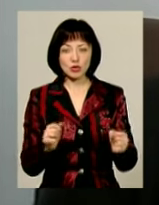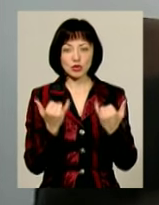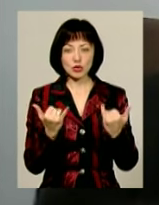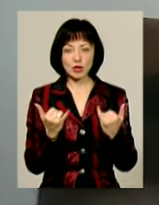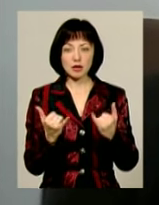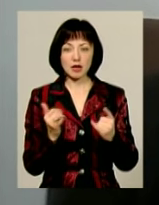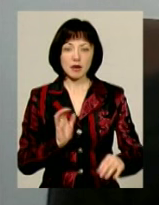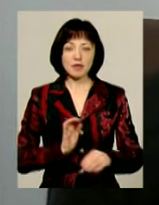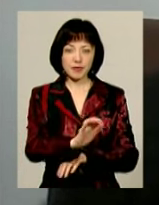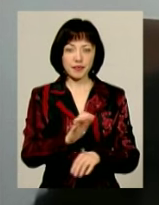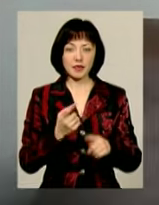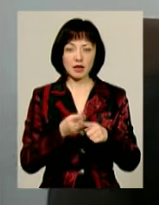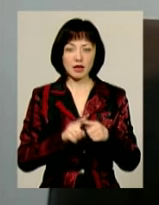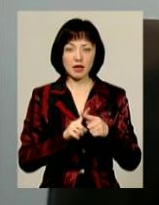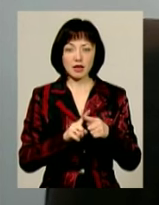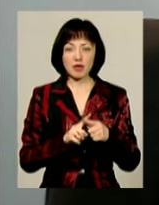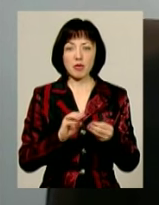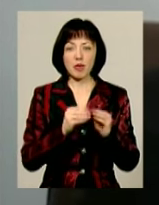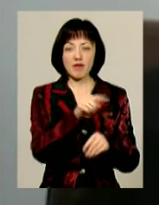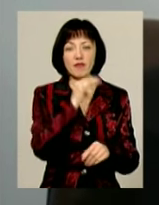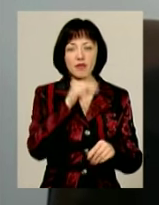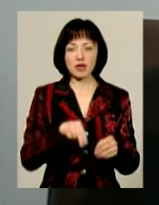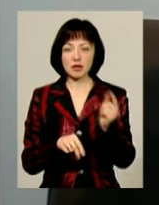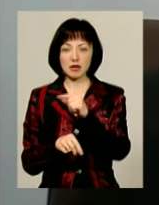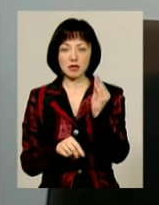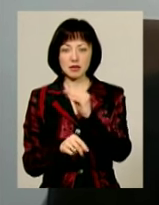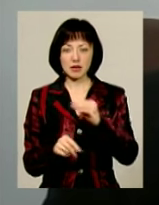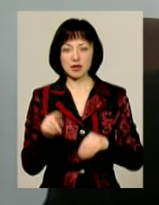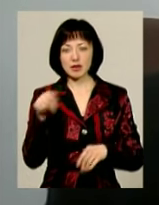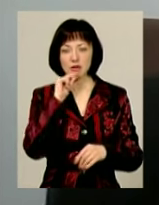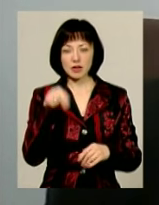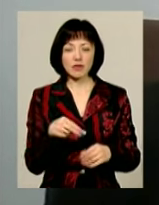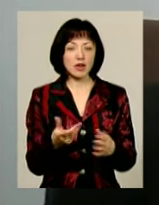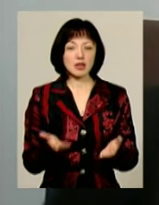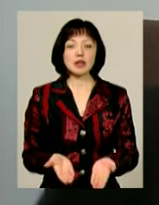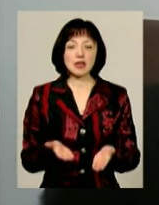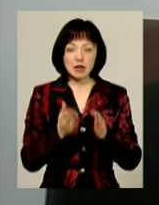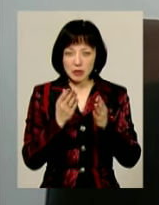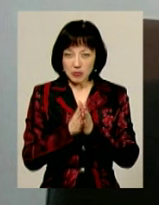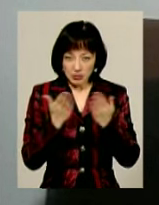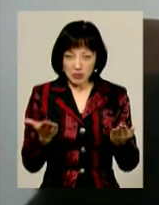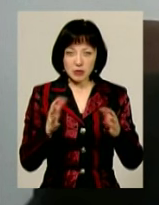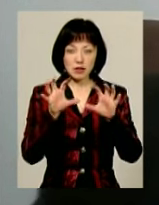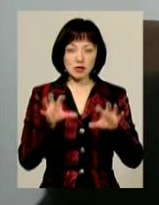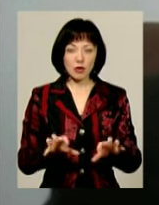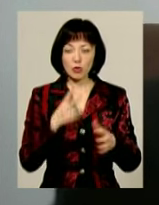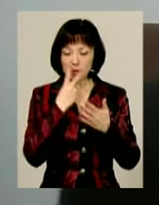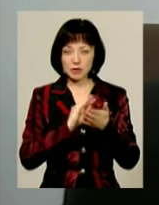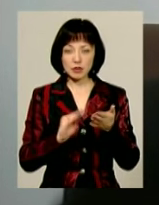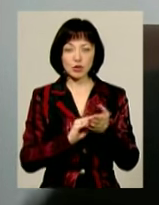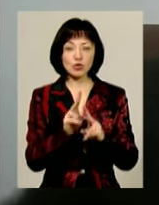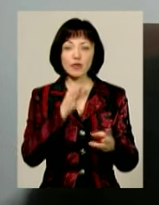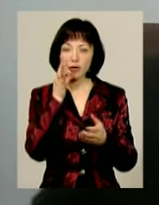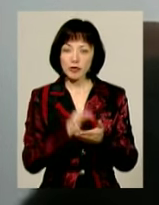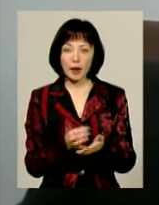сьогодні перепихати одне на друге і розказувати, це вони винуваті, ці інші винуваті. Піднімаємо закон і дивимося, що в законі говорить, хто за що